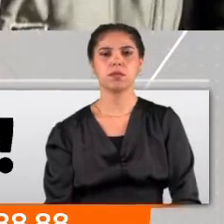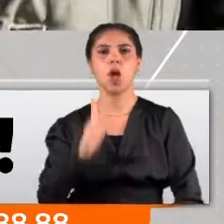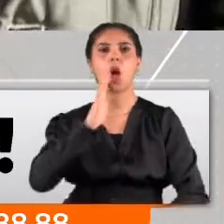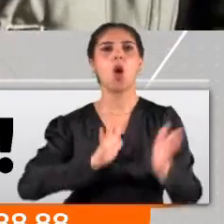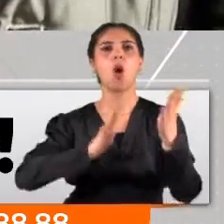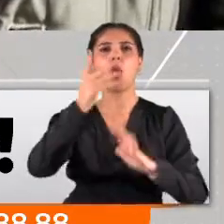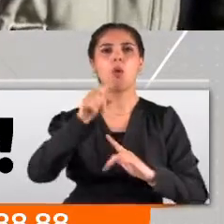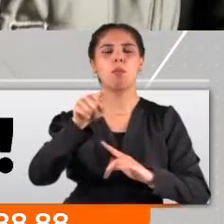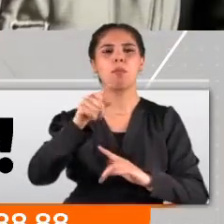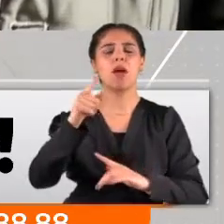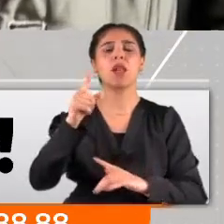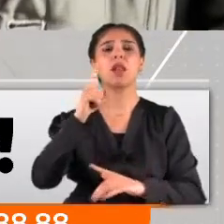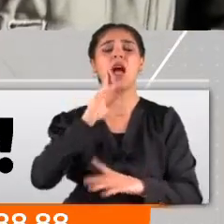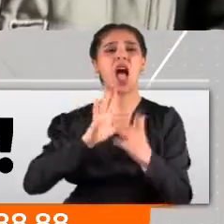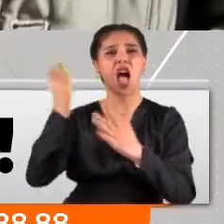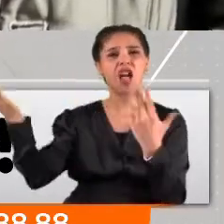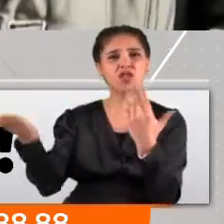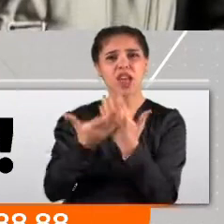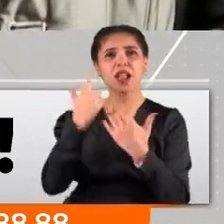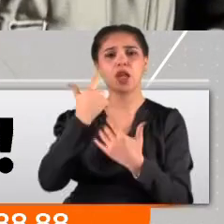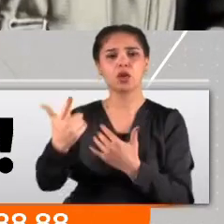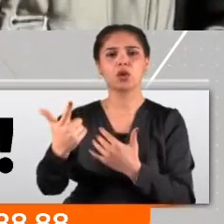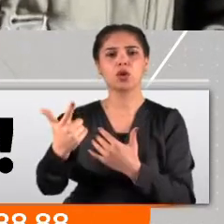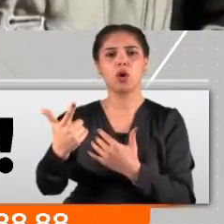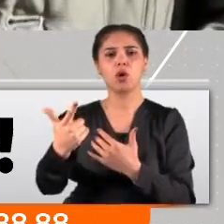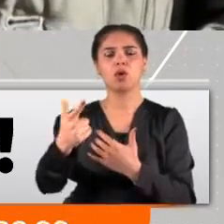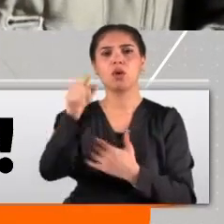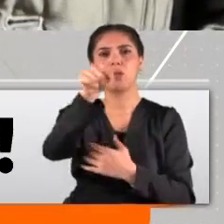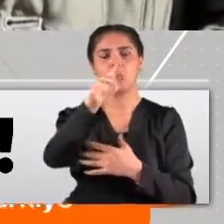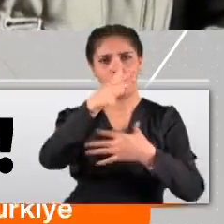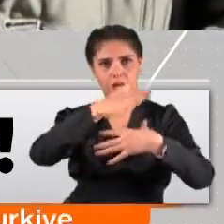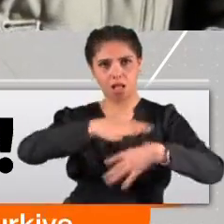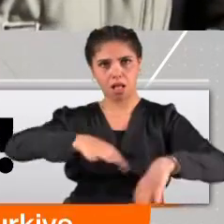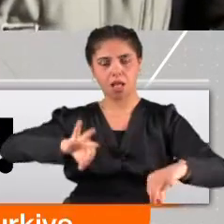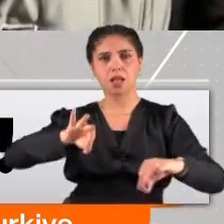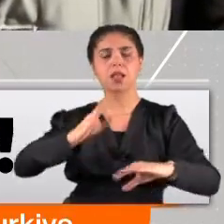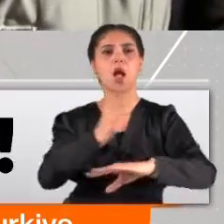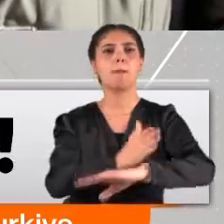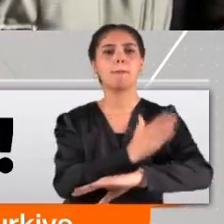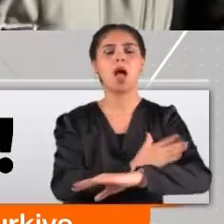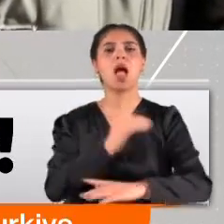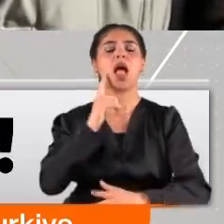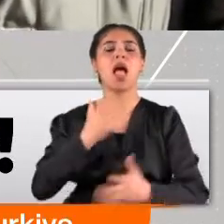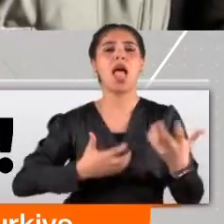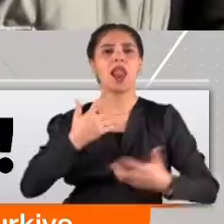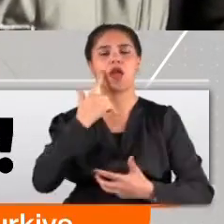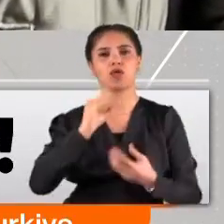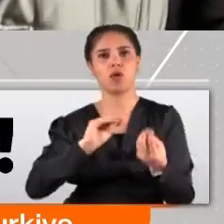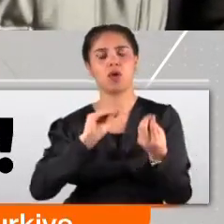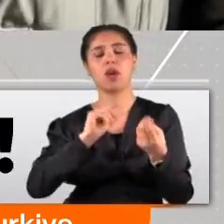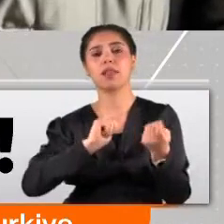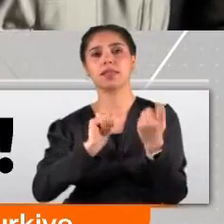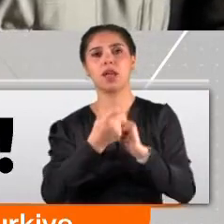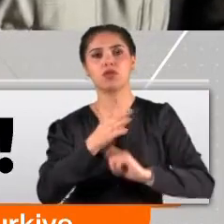Ormanlardaki el değmemiş ağaçların kesilerek oluşturduğu peletler işlem görerek enerjiye dönüştürülüyor. İngiltere'nin